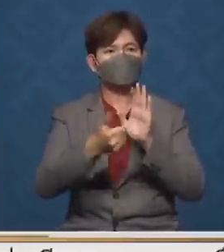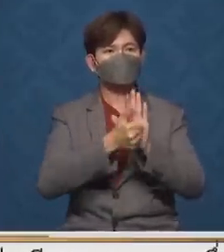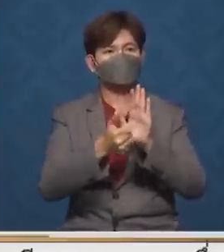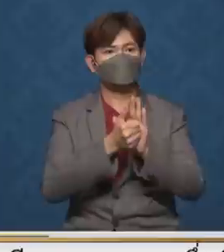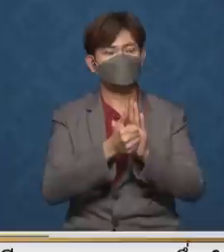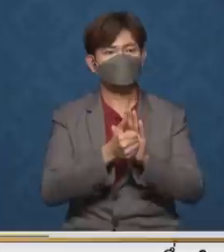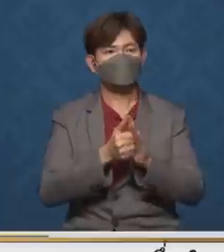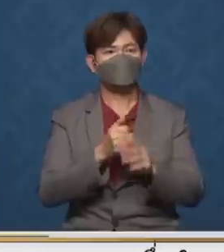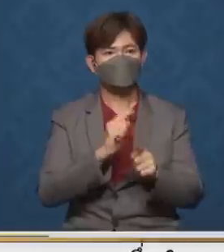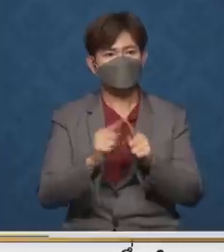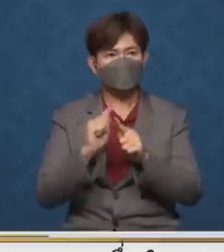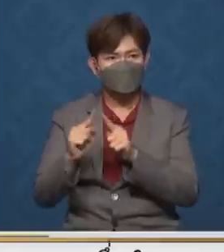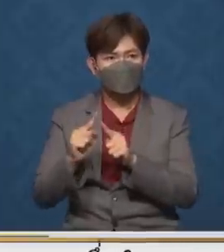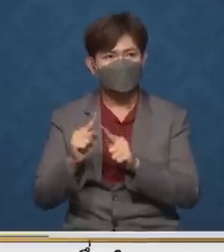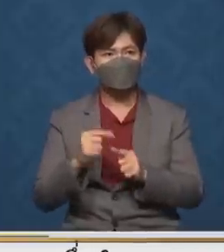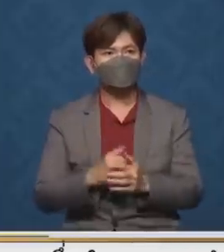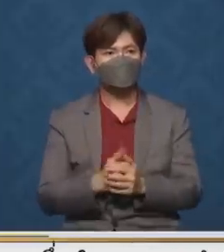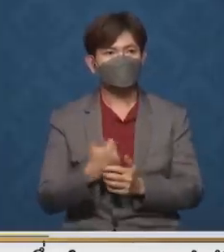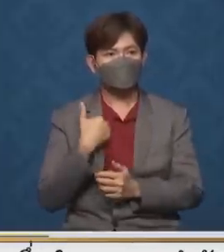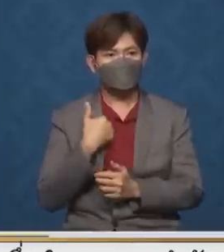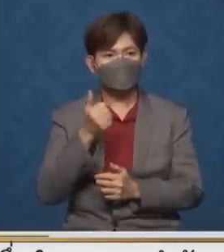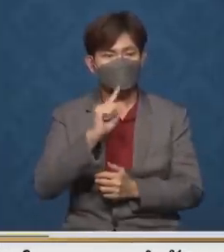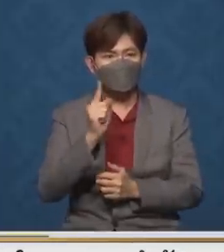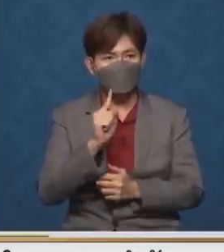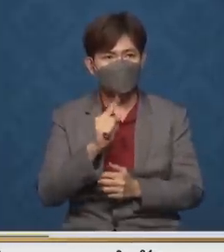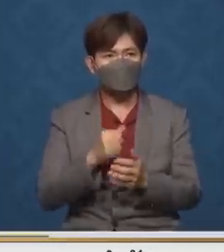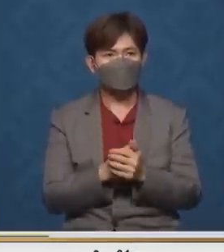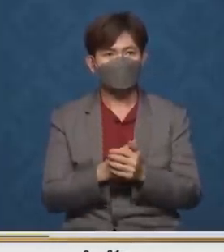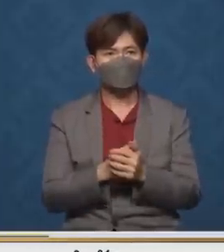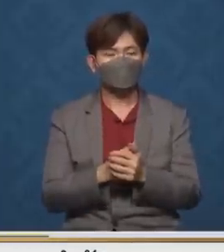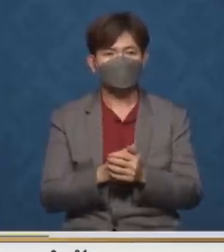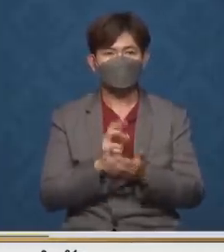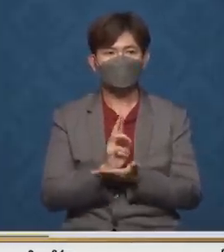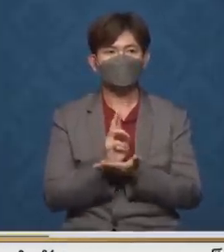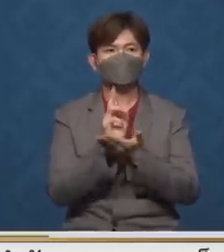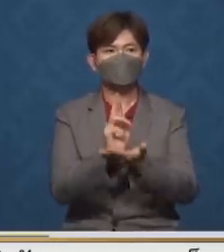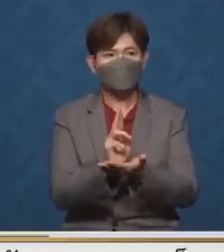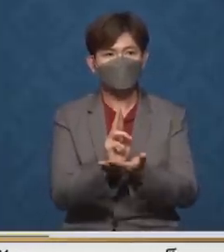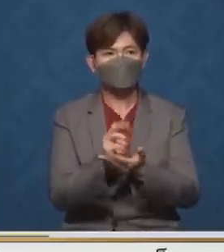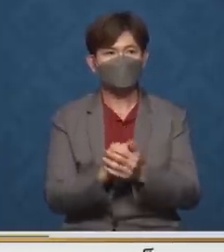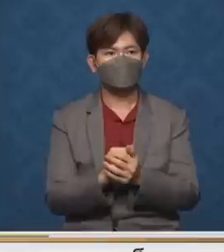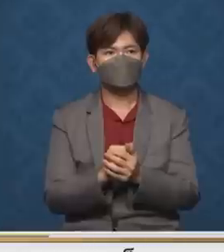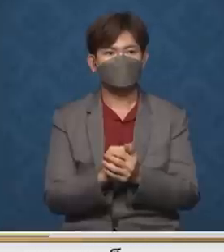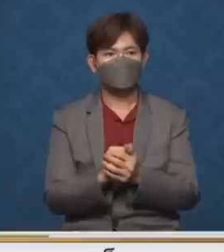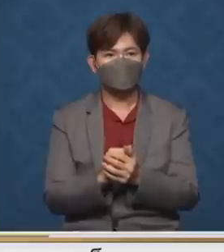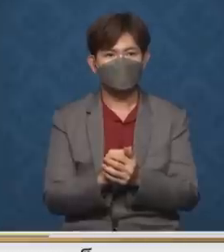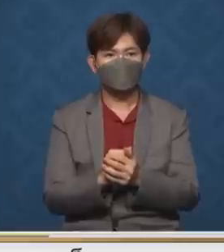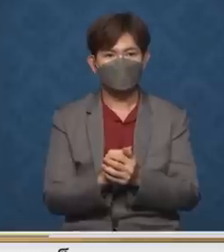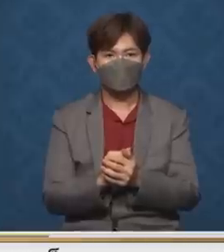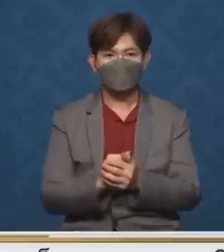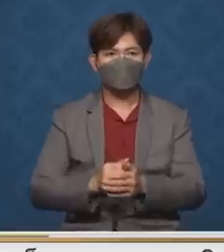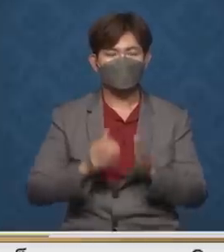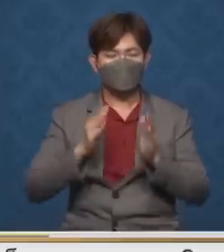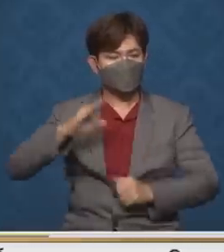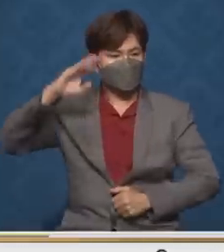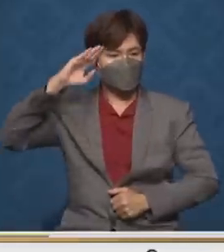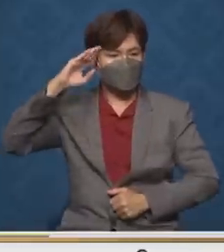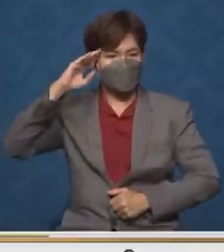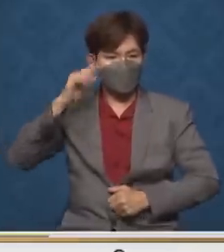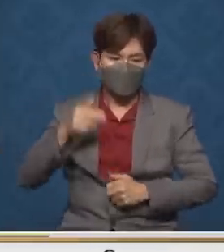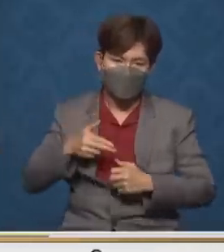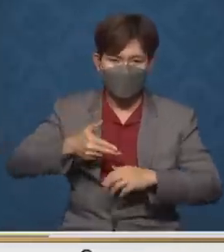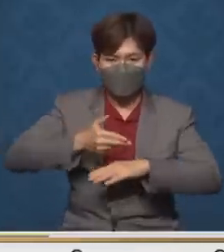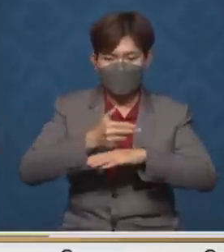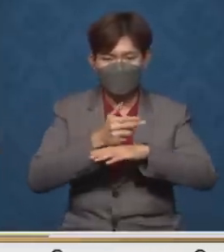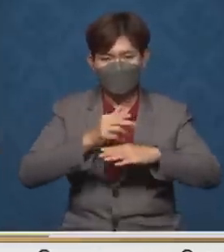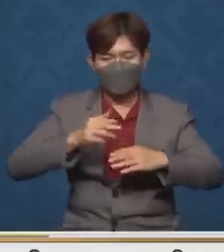ไม่ขยับเรื่องใลตับขอให้บอกผู้บการบชาได้รับรางวัลนักรับàiิ้เผอรดีเยี้มถา